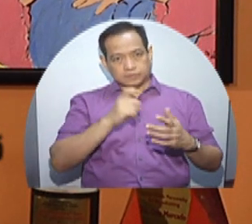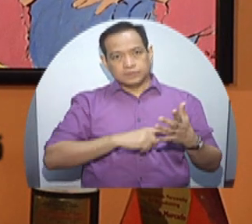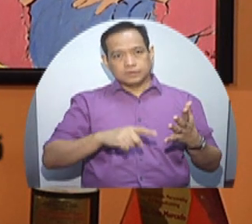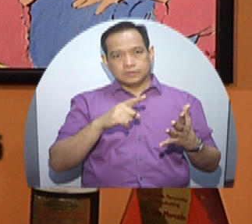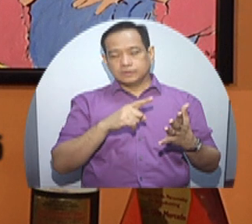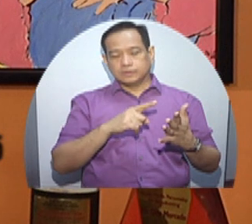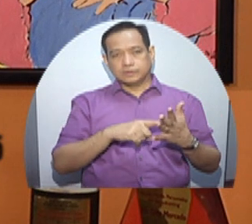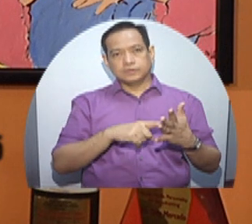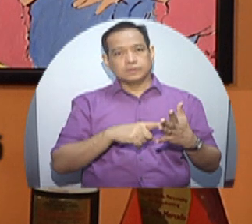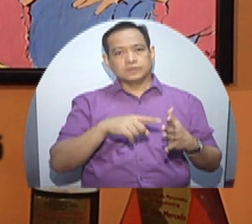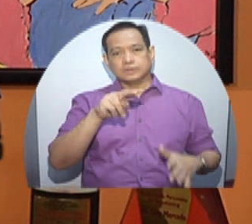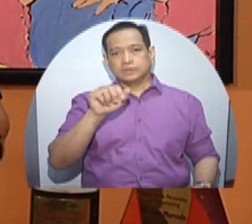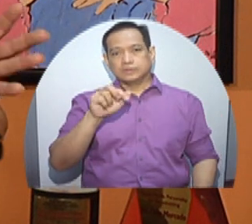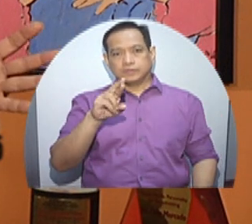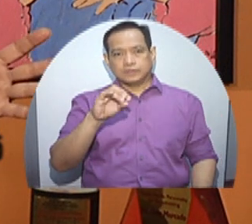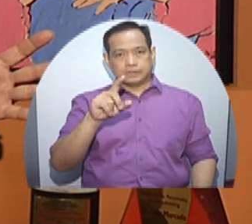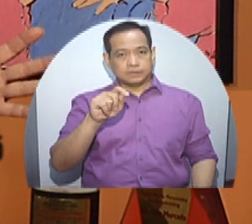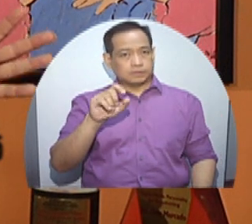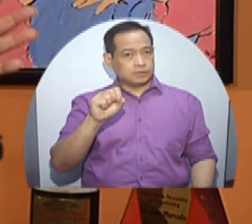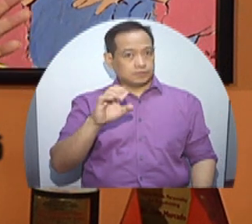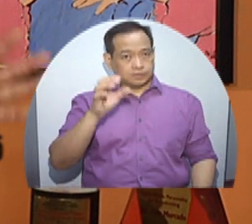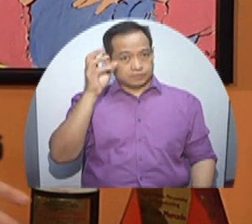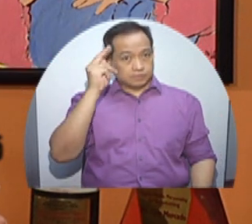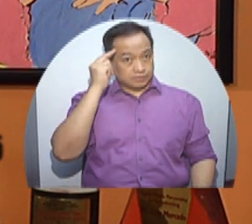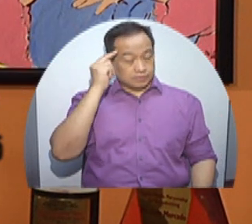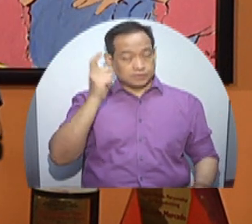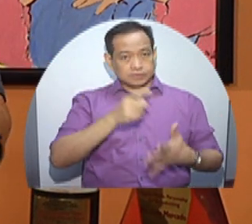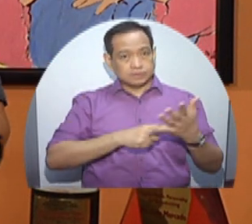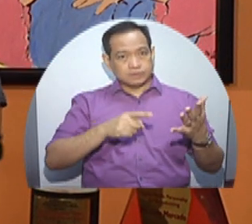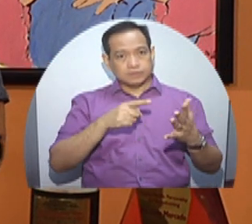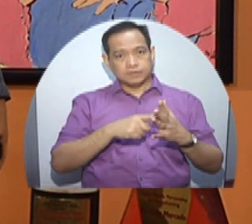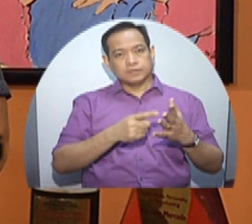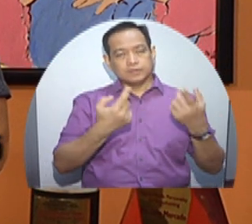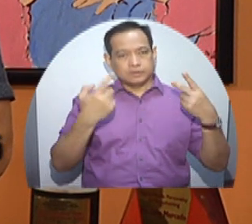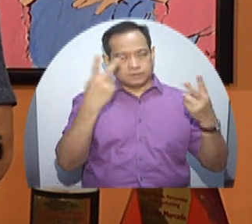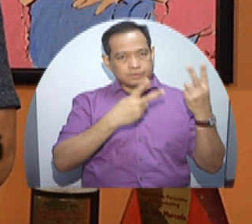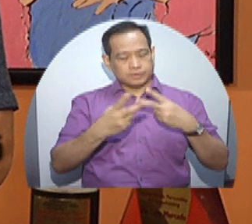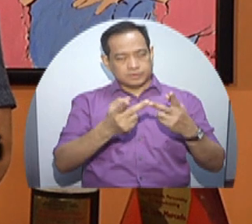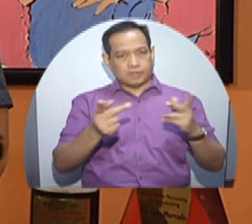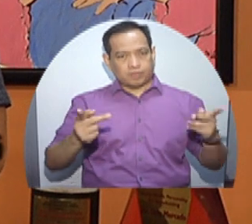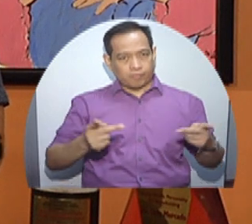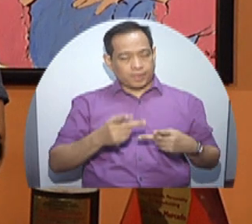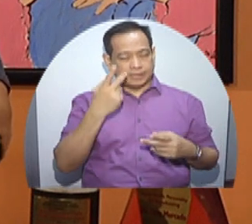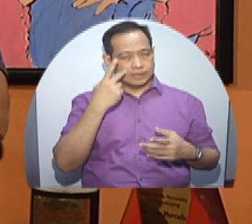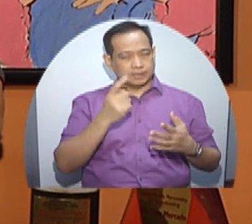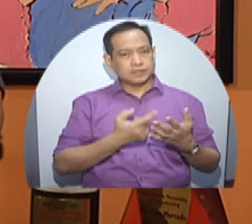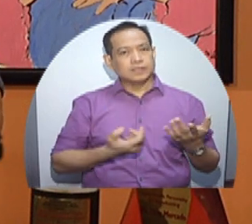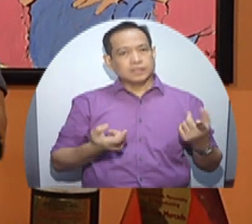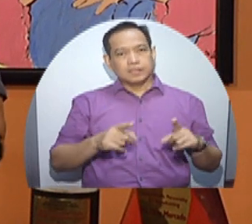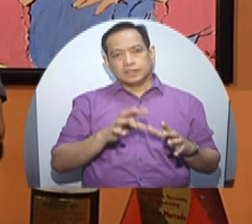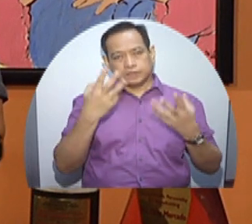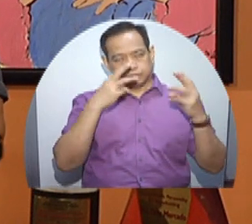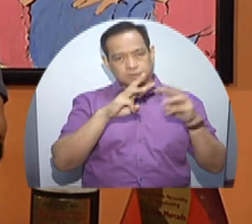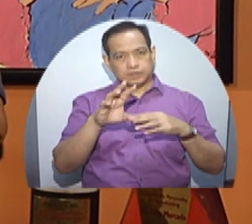dating magbubuti. Aming pinunta ng kanyang tinutuluyan at nakita namin ang kanyang kalagayan. Panoorin